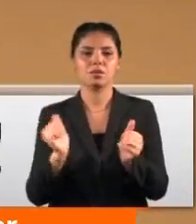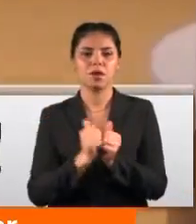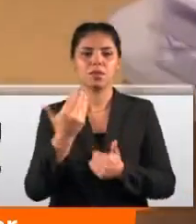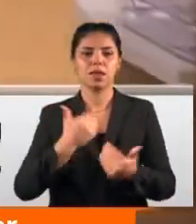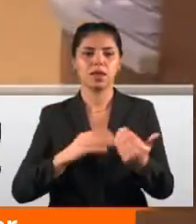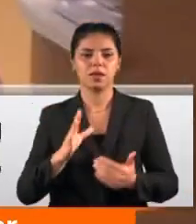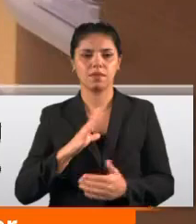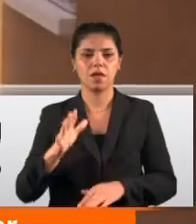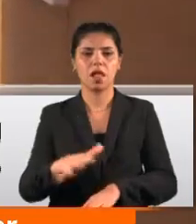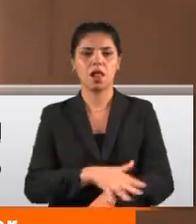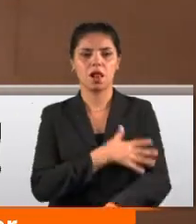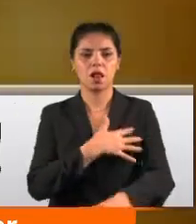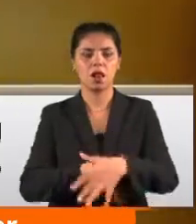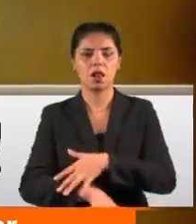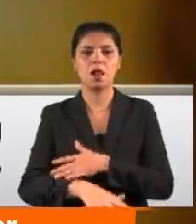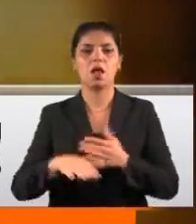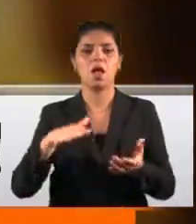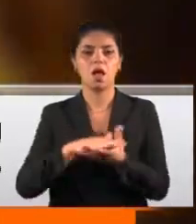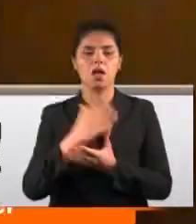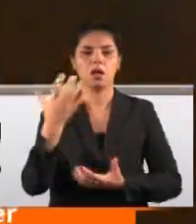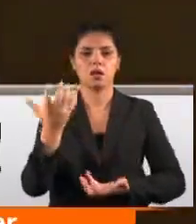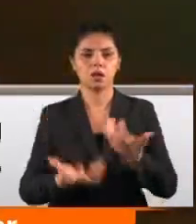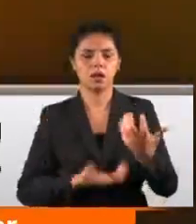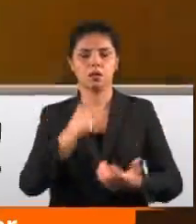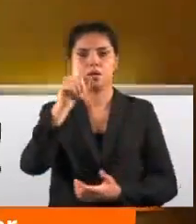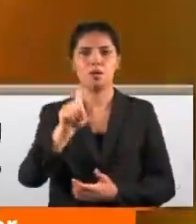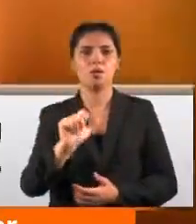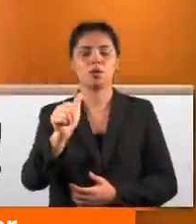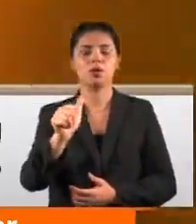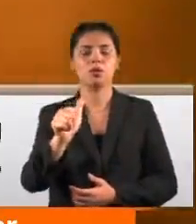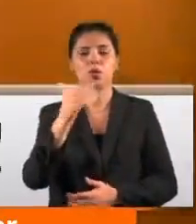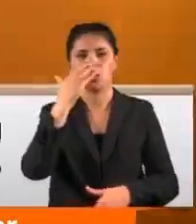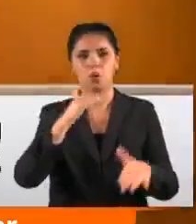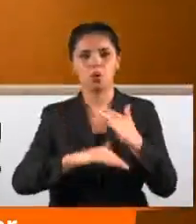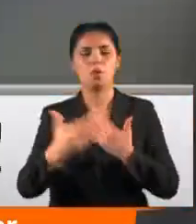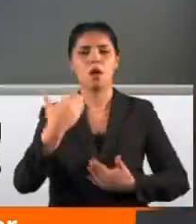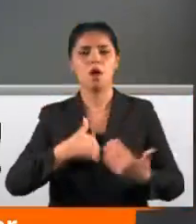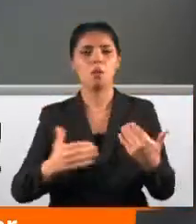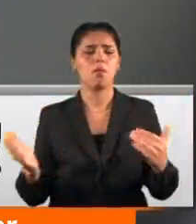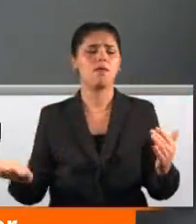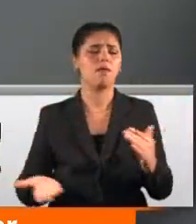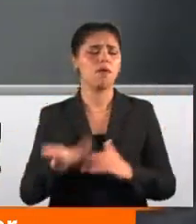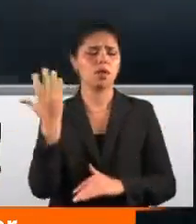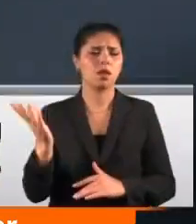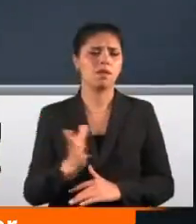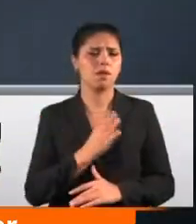yaralandı Kolları ve bacakları yandı 18 gün yoğun bakımda kaldı onlarca da Ameliyat geçirdi